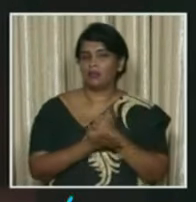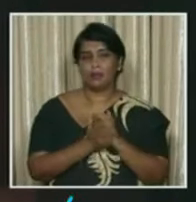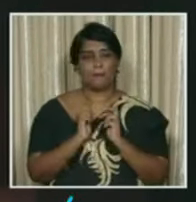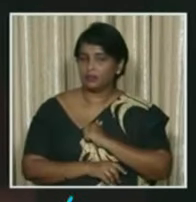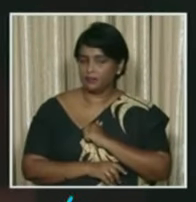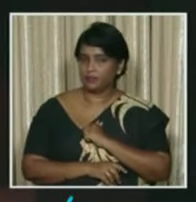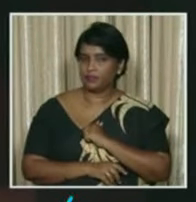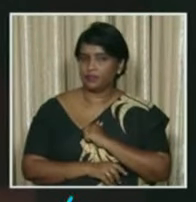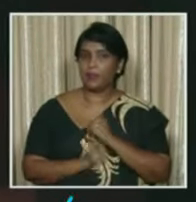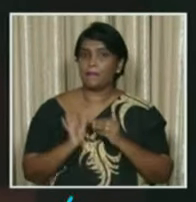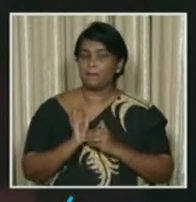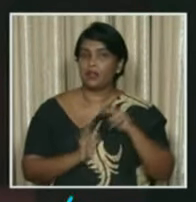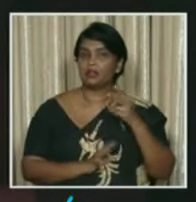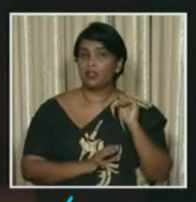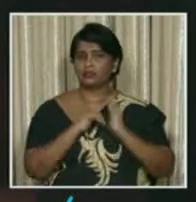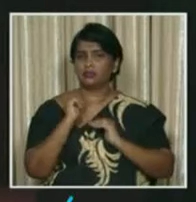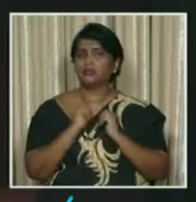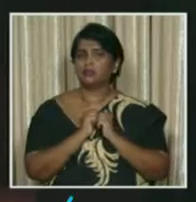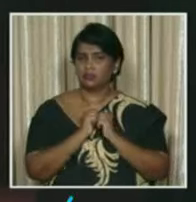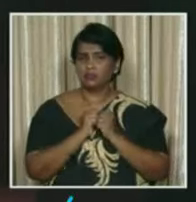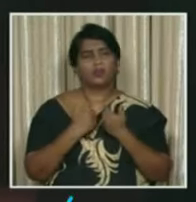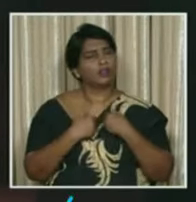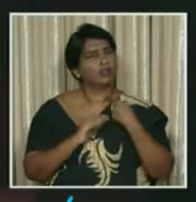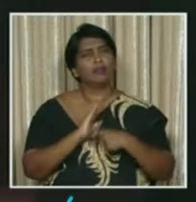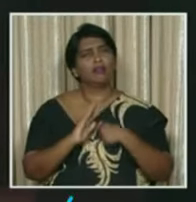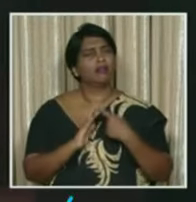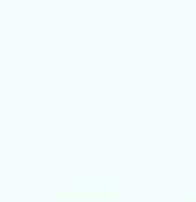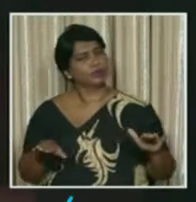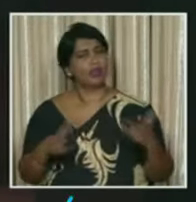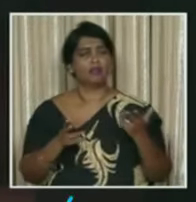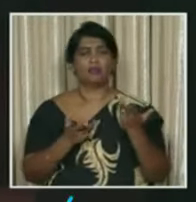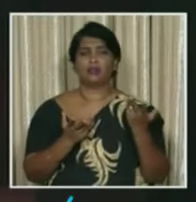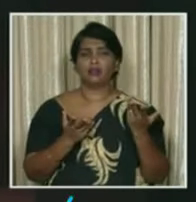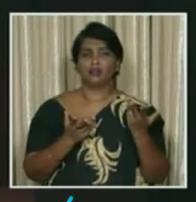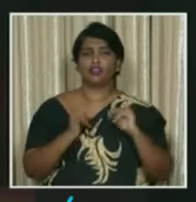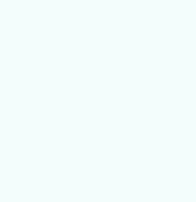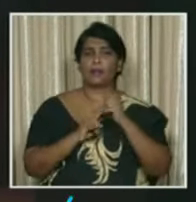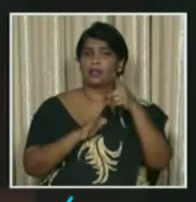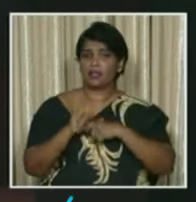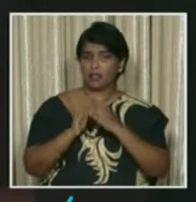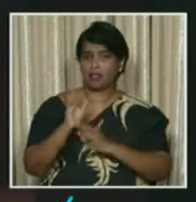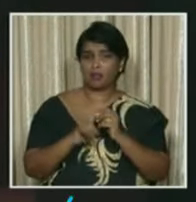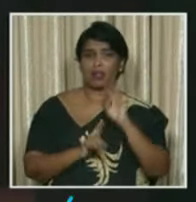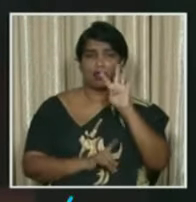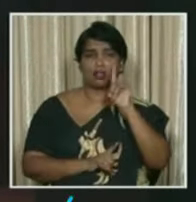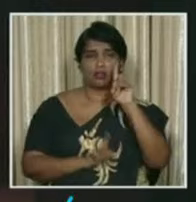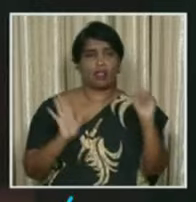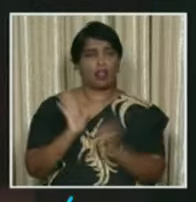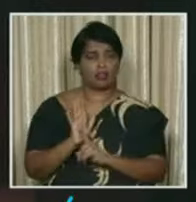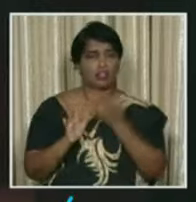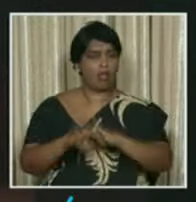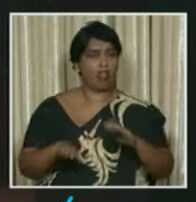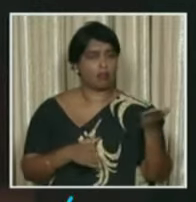තිබෙන මොහොතක මිලියන 250ක් කැප කරලා අපේ රටට මොකද්ද ලැබෙන වාසිය? සුසිල් ප්‍රේමජන මැතිතුමා 41 ලක්ෂ පාසල්